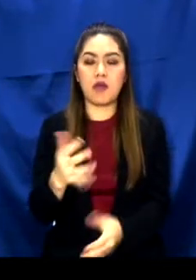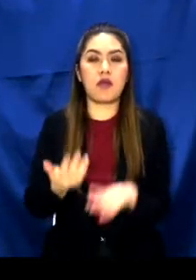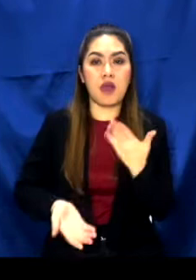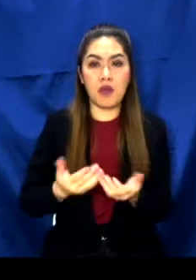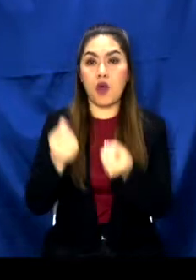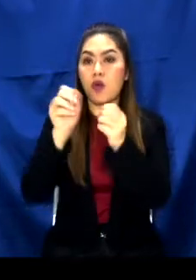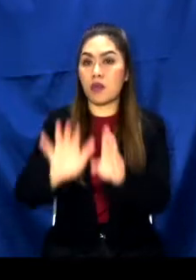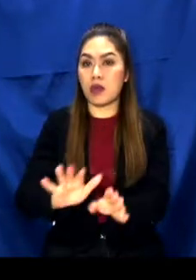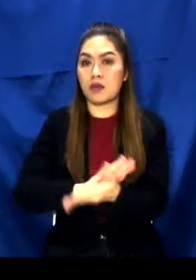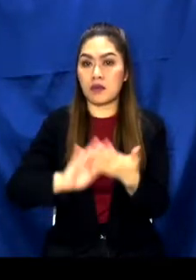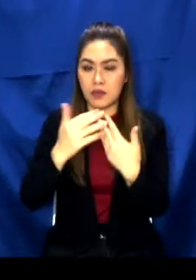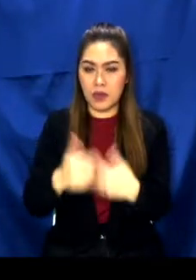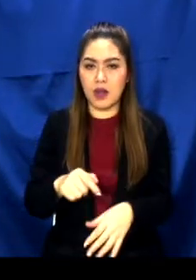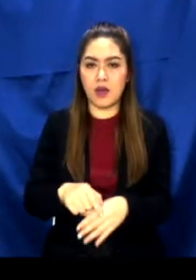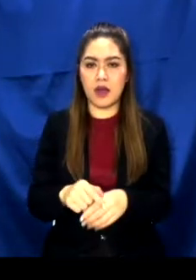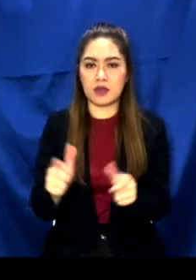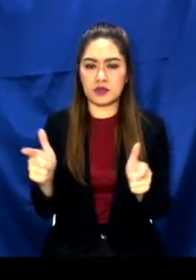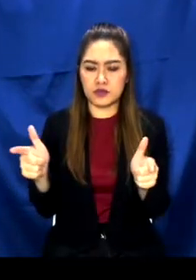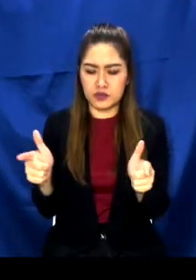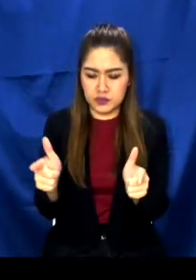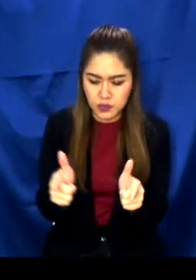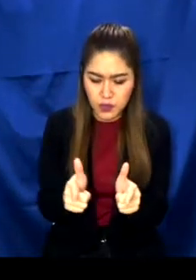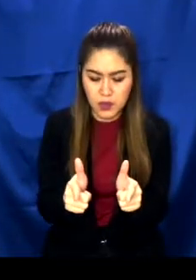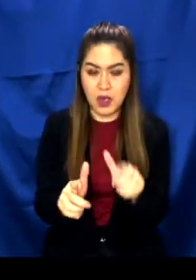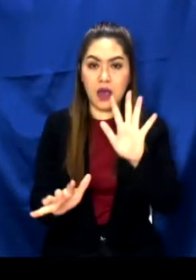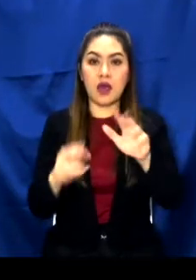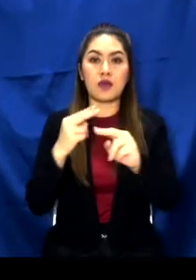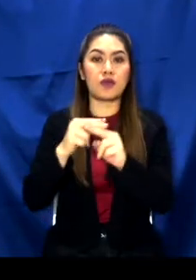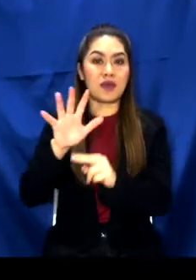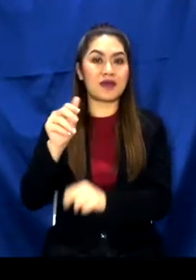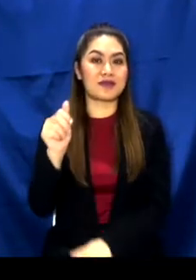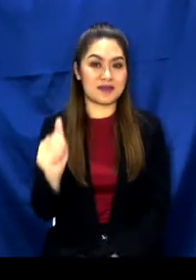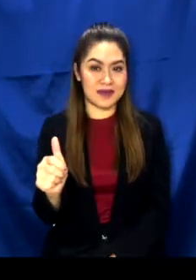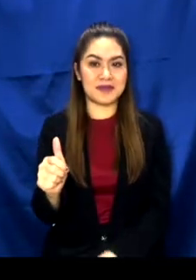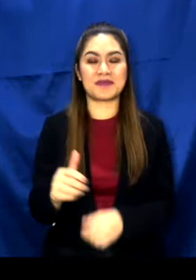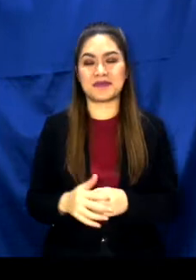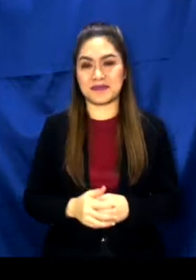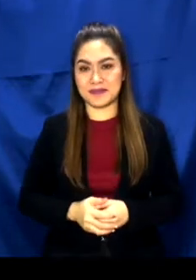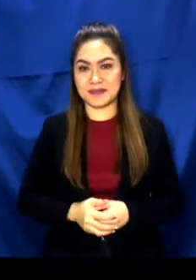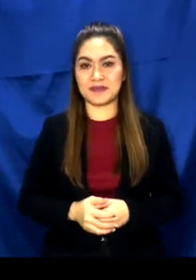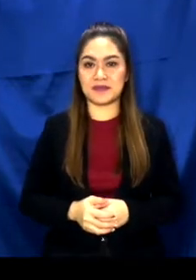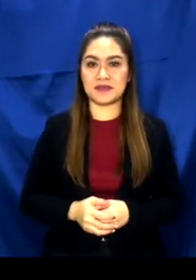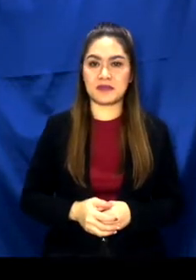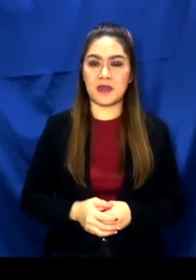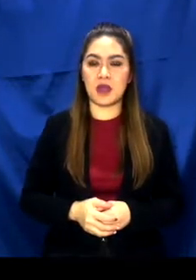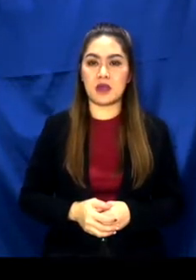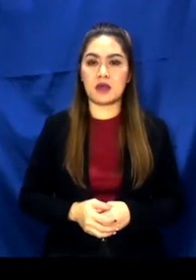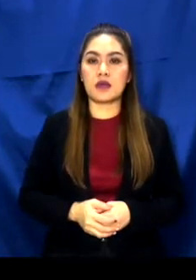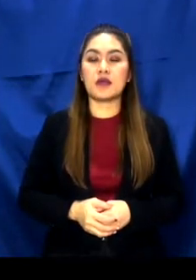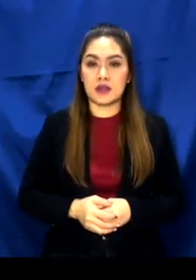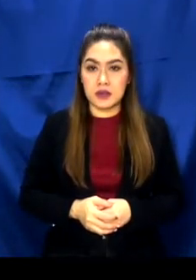แบบเสร็จแล้วเนี่ยเราค่อยมาย่อให้มันเป็นขนาด5เซนเนาะไปต่อนะคะจากนั้